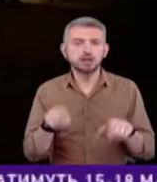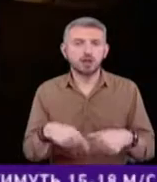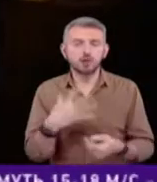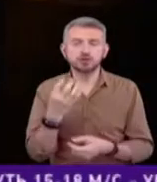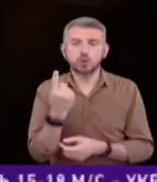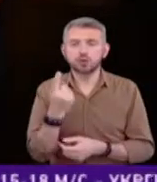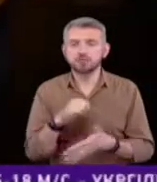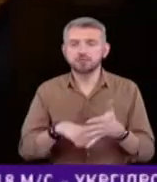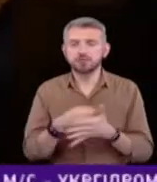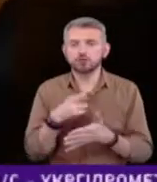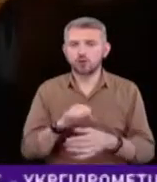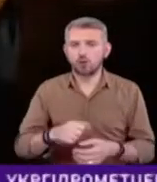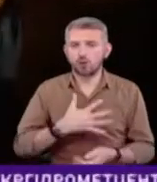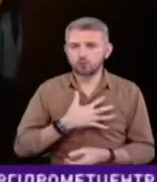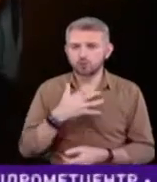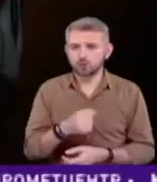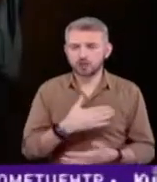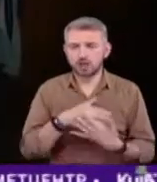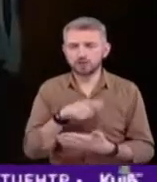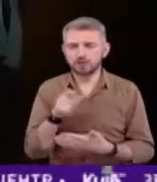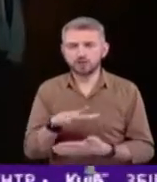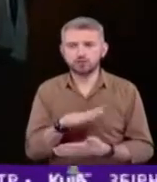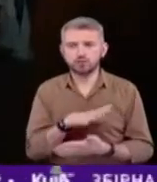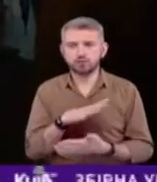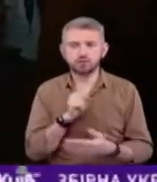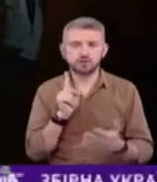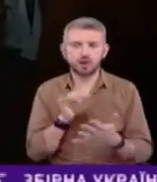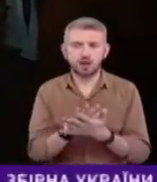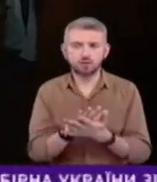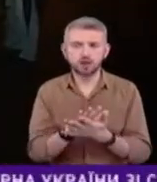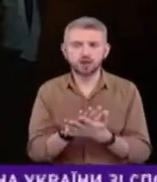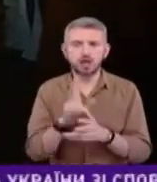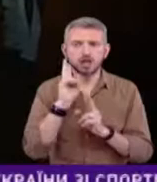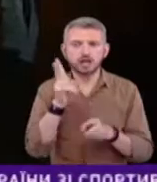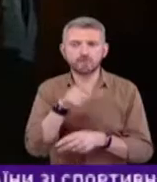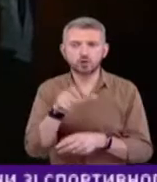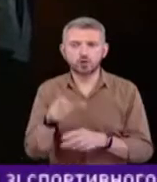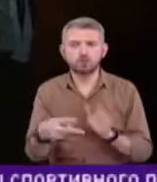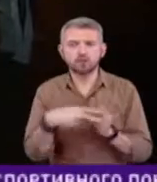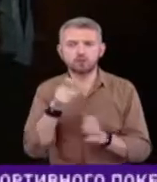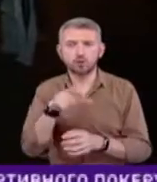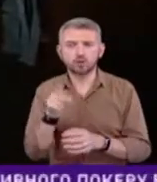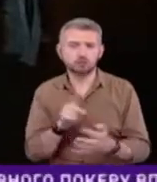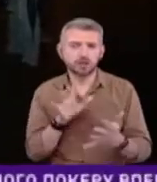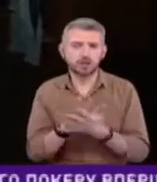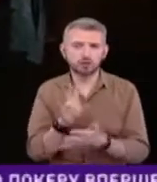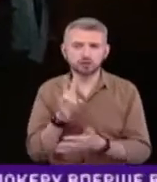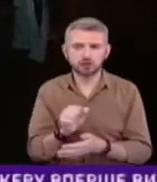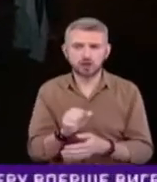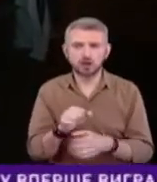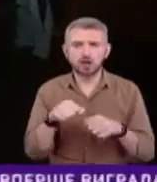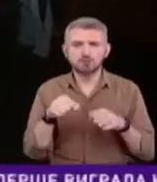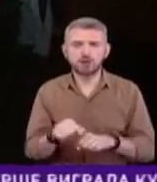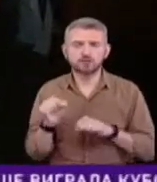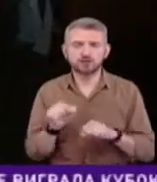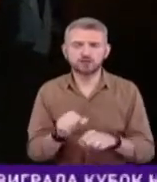ще одним привідом для обурення активістів послугував і напад невідомих. 7 осіб накинулося на правозахисника,